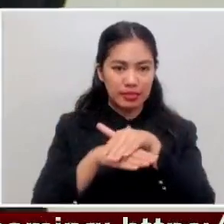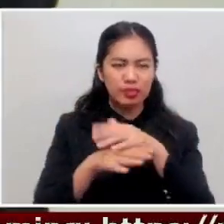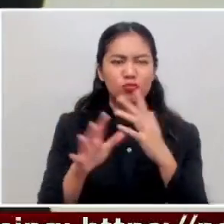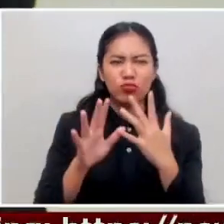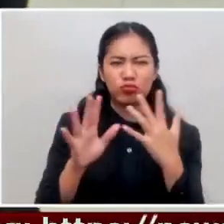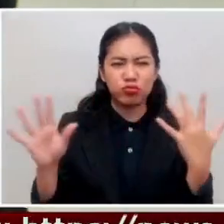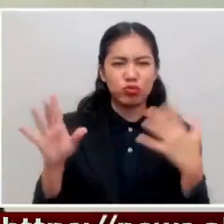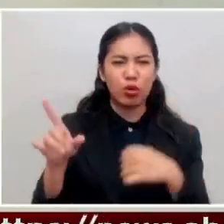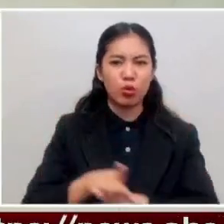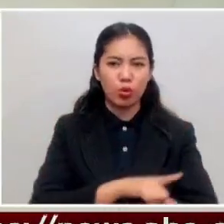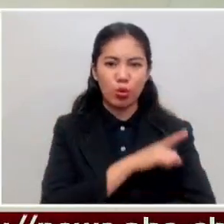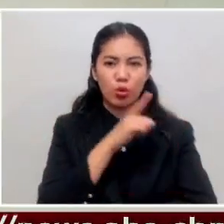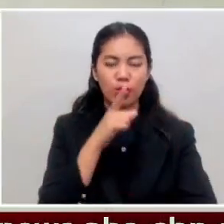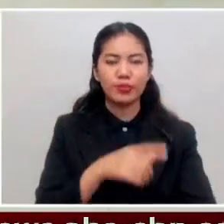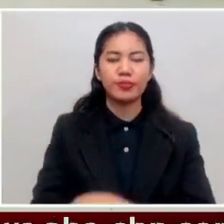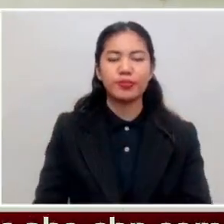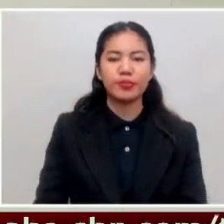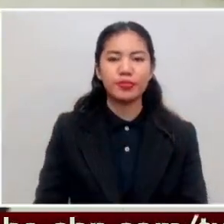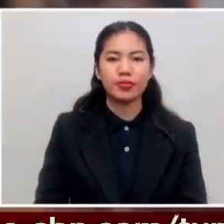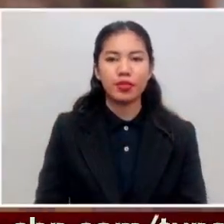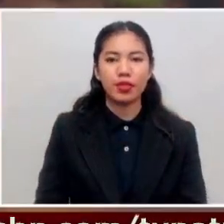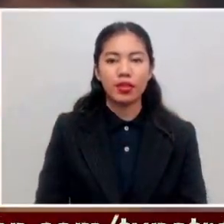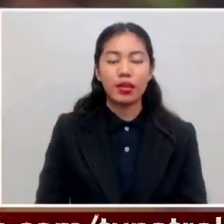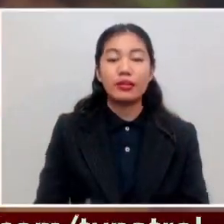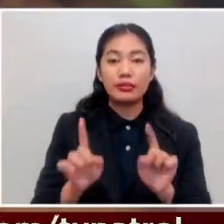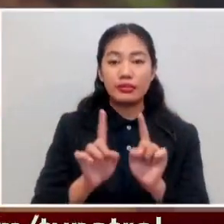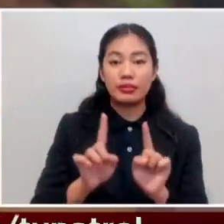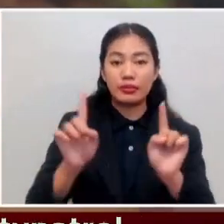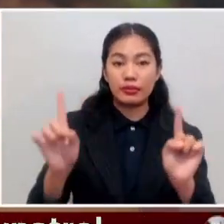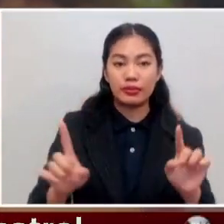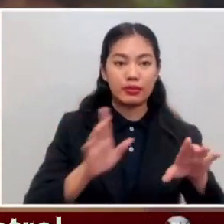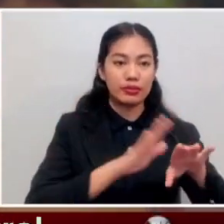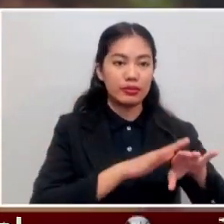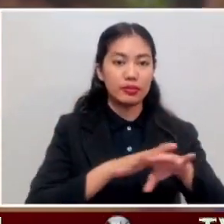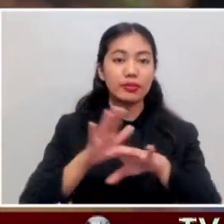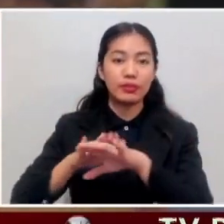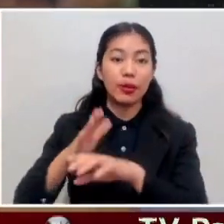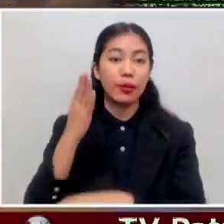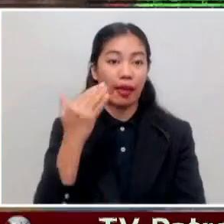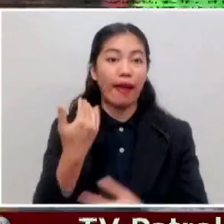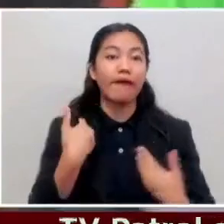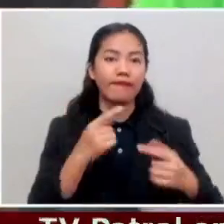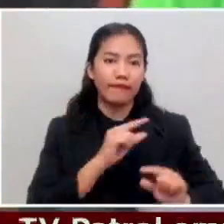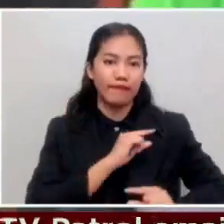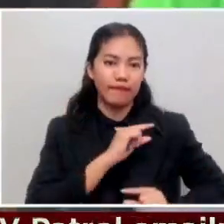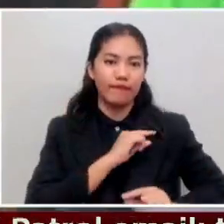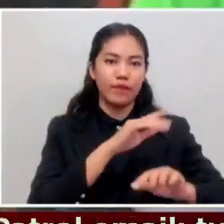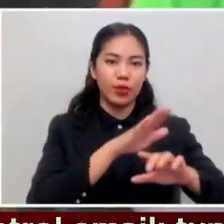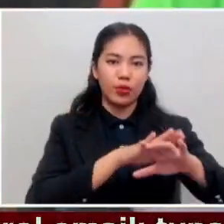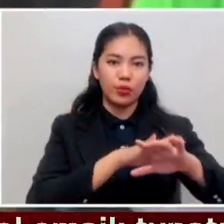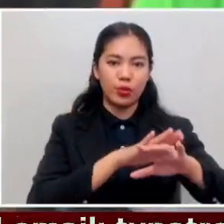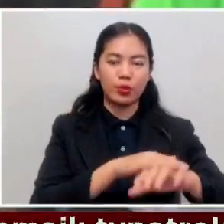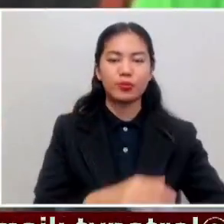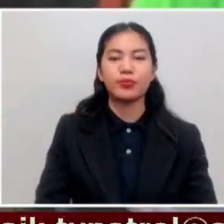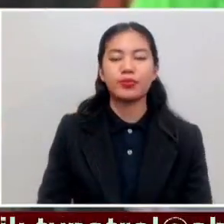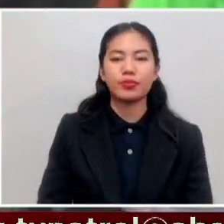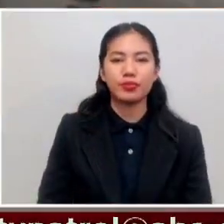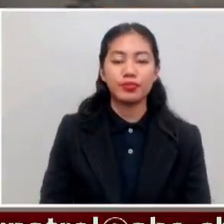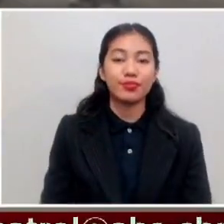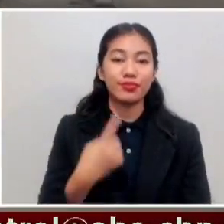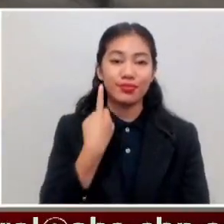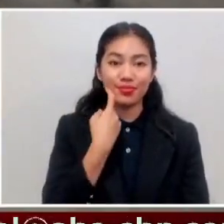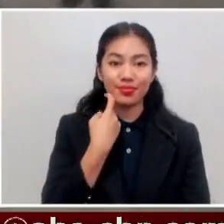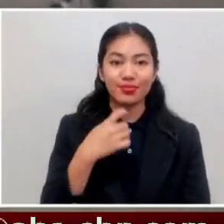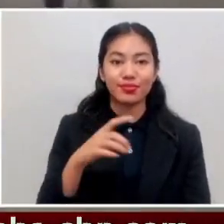pila. Nasunod naman ang physical distancing sa tulong ng mga security guard at marshals. Samantala kanina sa